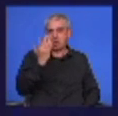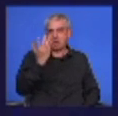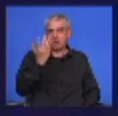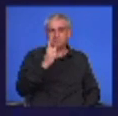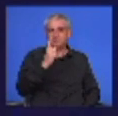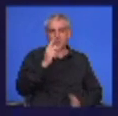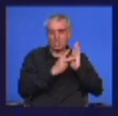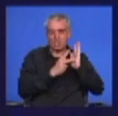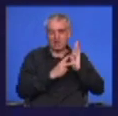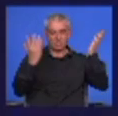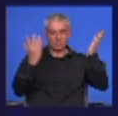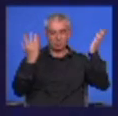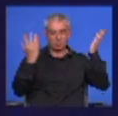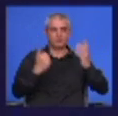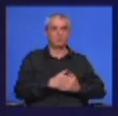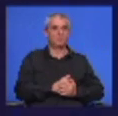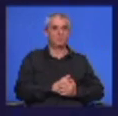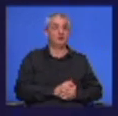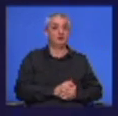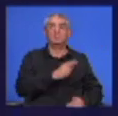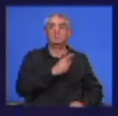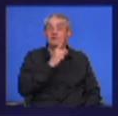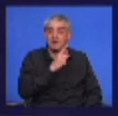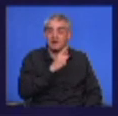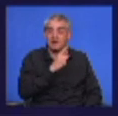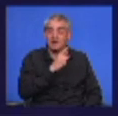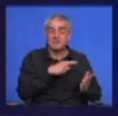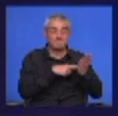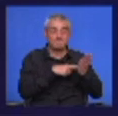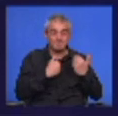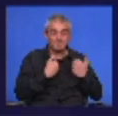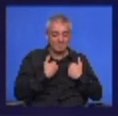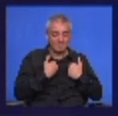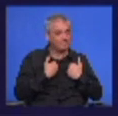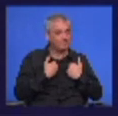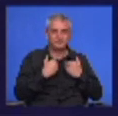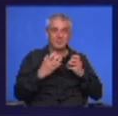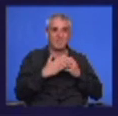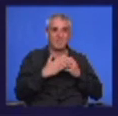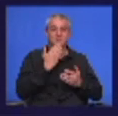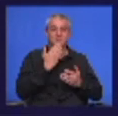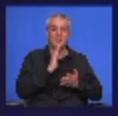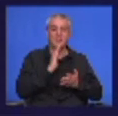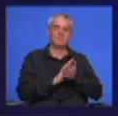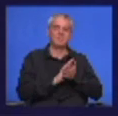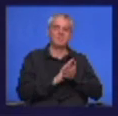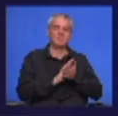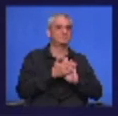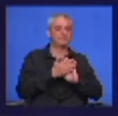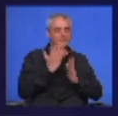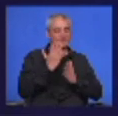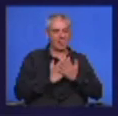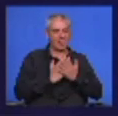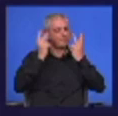קריטריון. וזה מראה לי שעם ישראל איבד חלק מהערכים